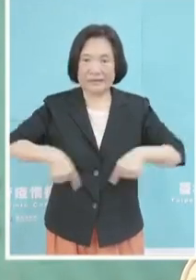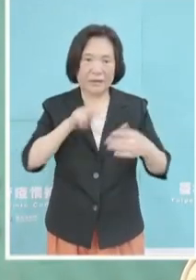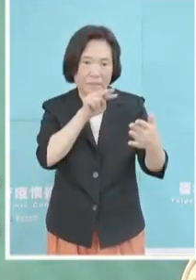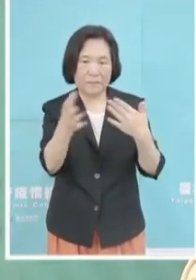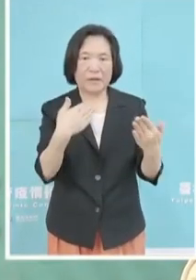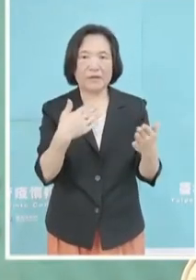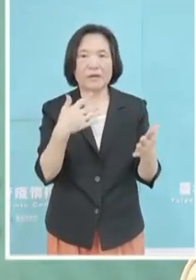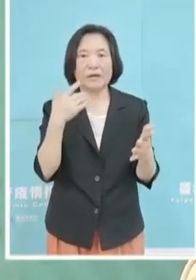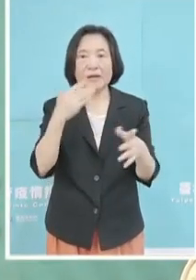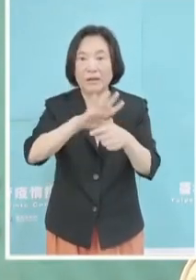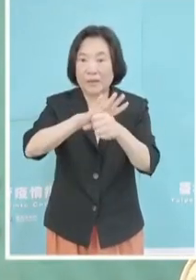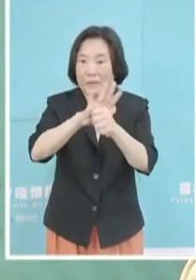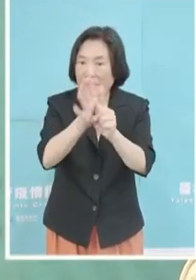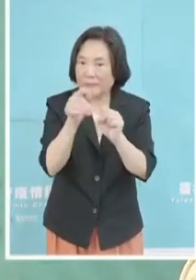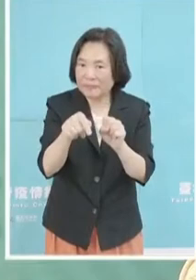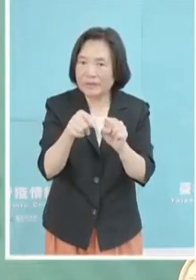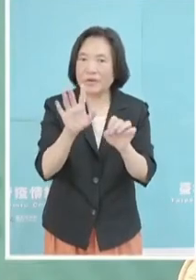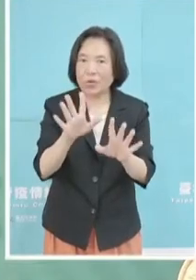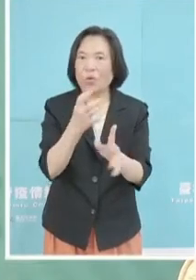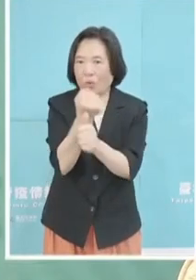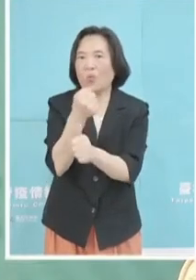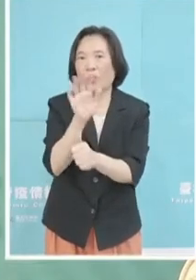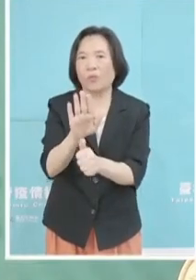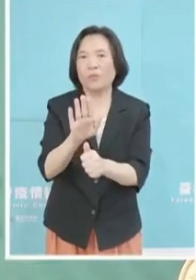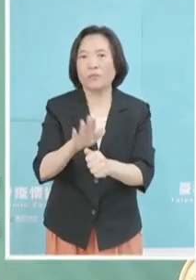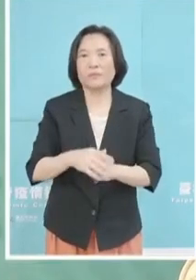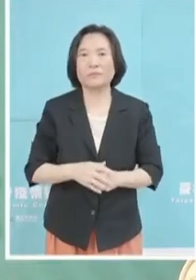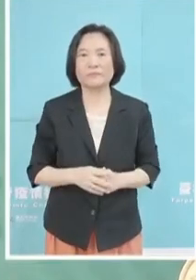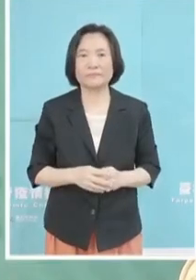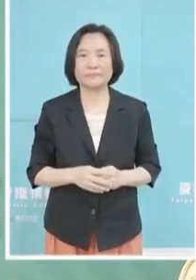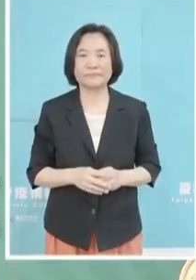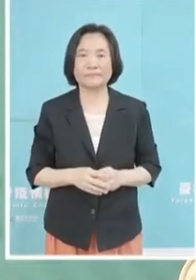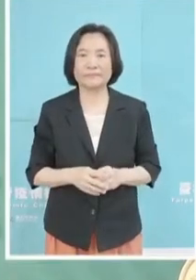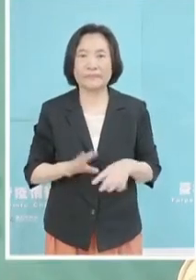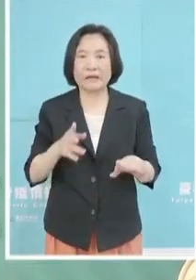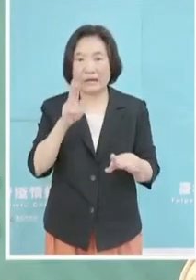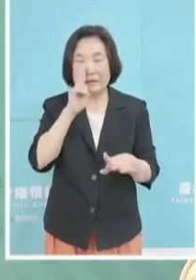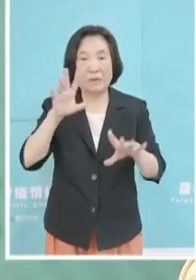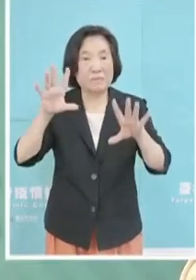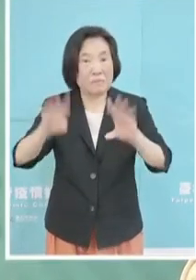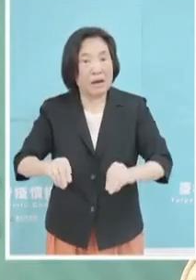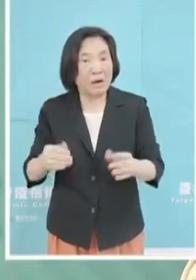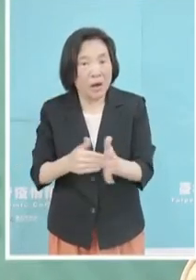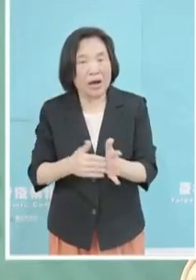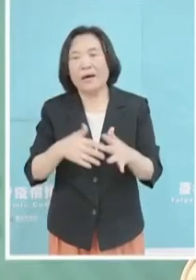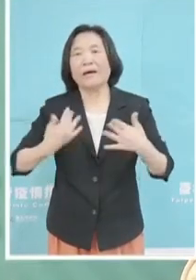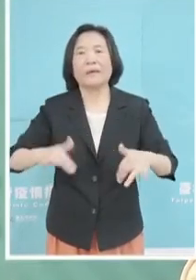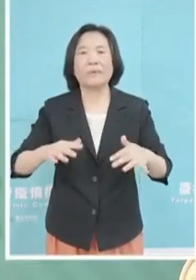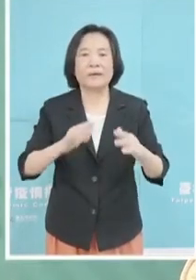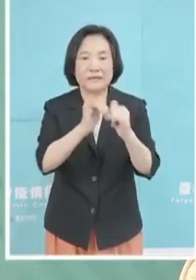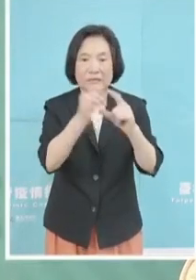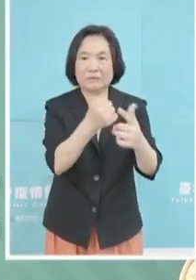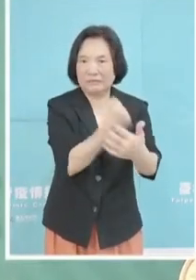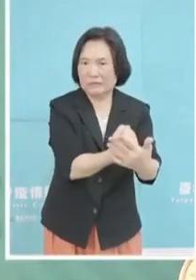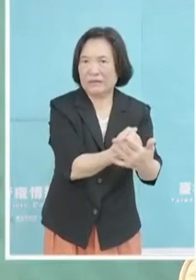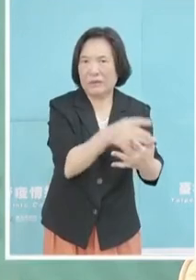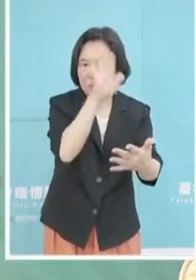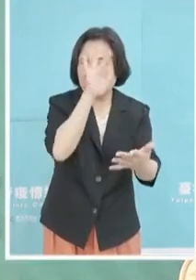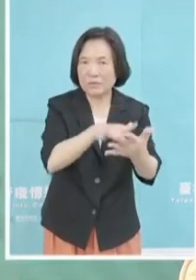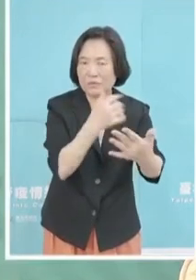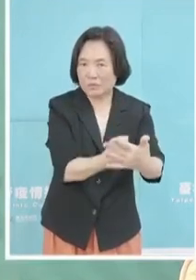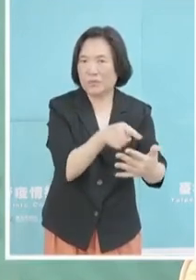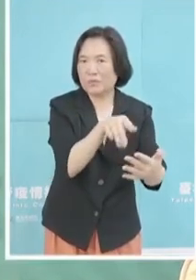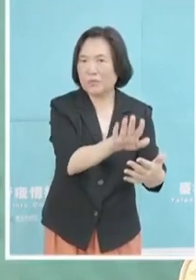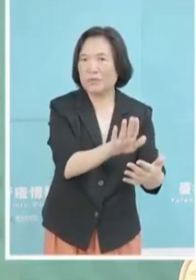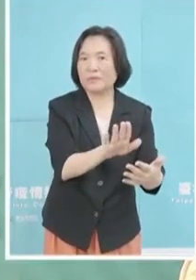情一个程度是。有被控制，但是它并没有被扑灭，所以它还是在社区存在。而且这种